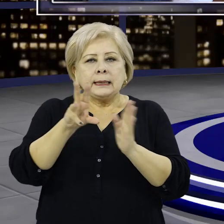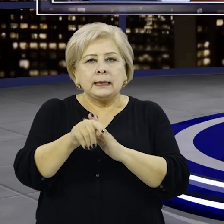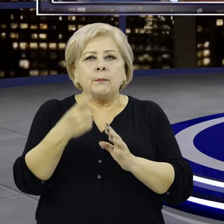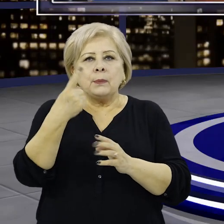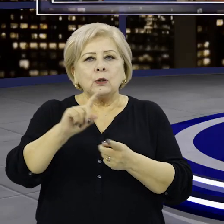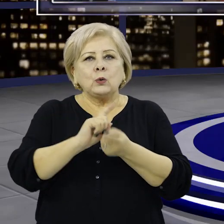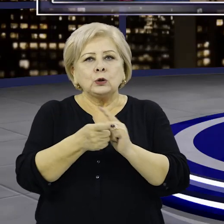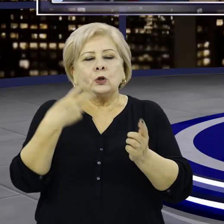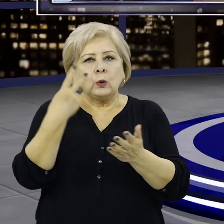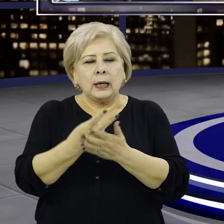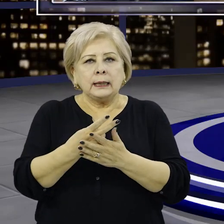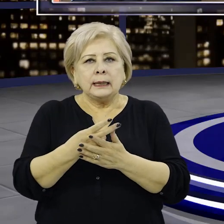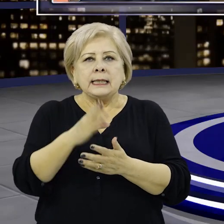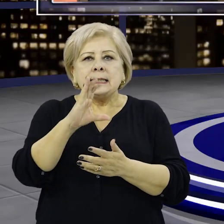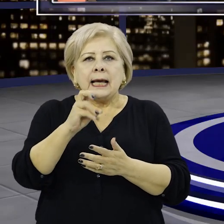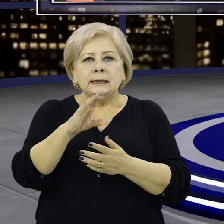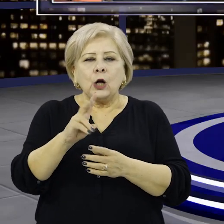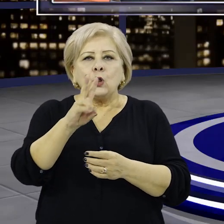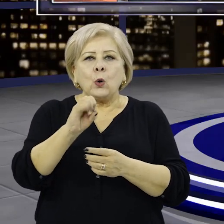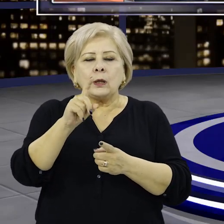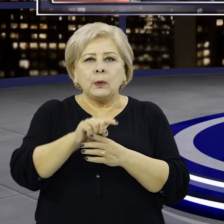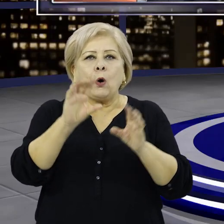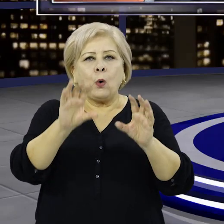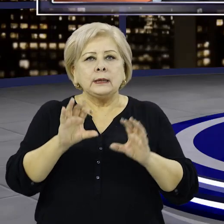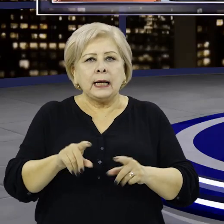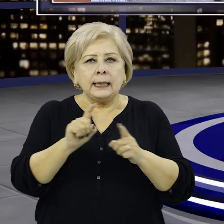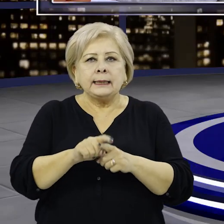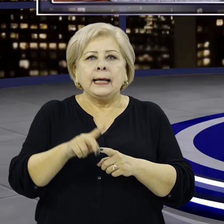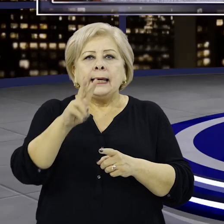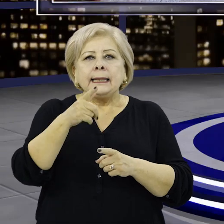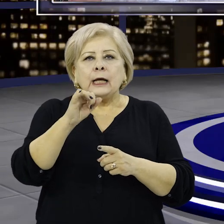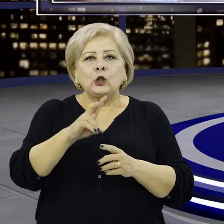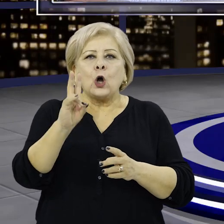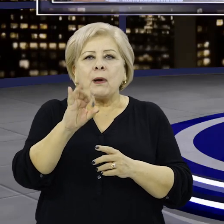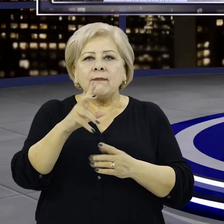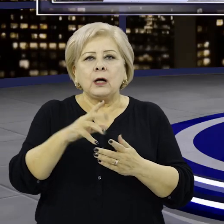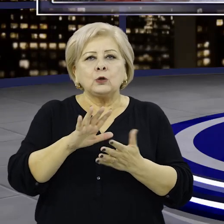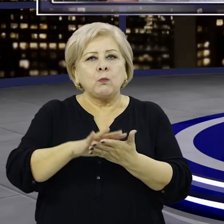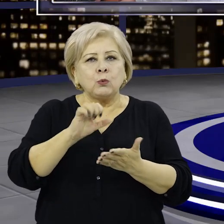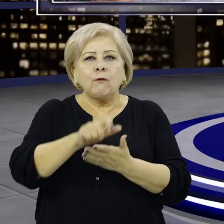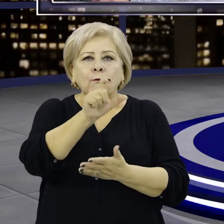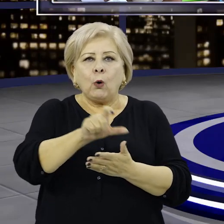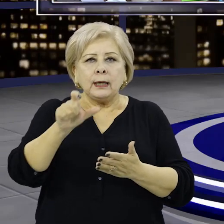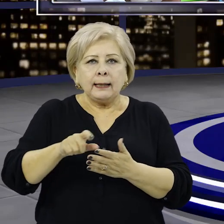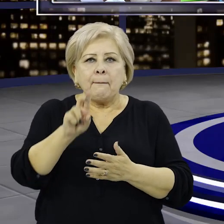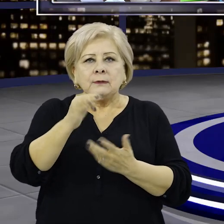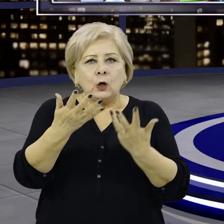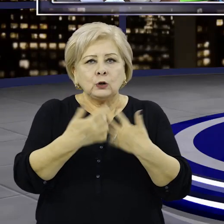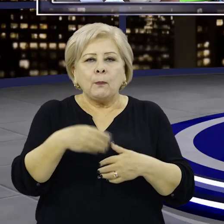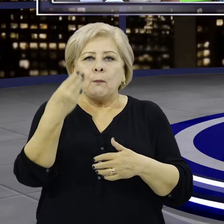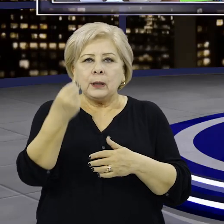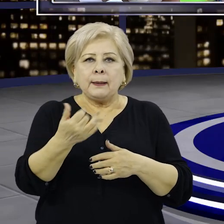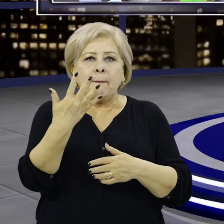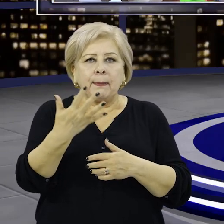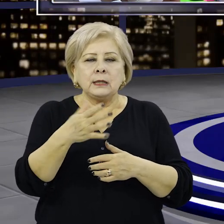yana bir o'zgarishga ko'ra, sanitariya normalarini, qoidalarini va gigiyena normativlarini buzish fuqarolarga bazaviy hisoblash